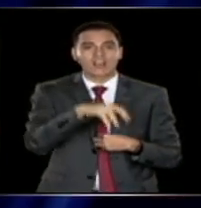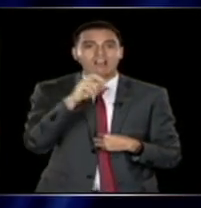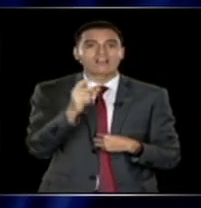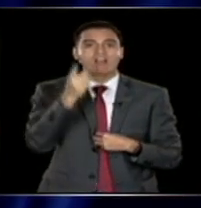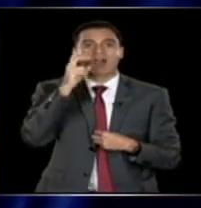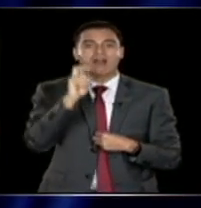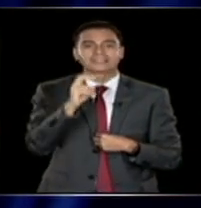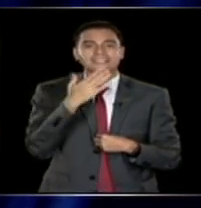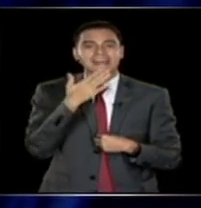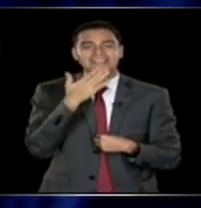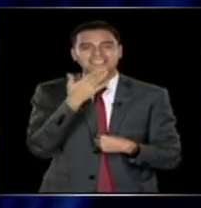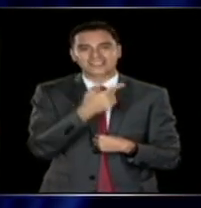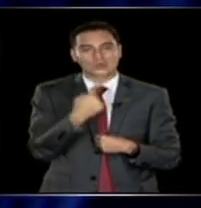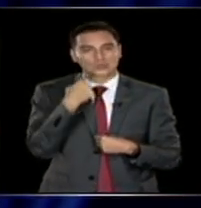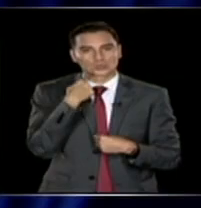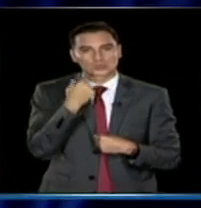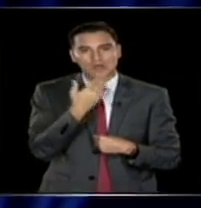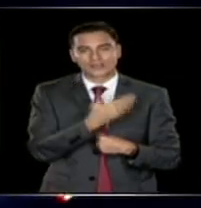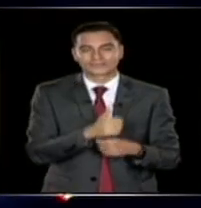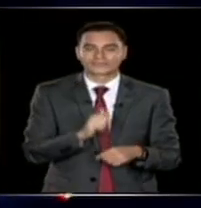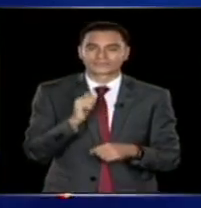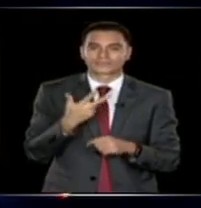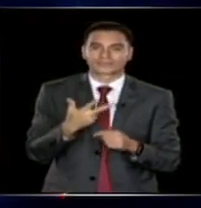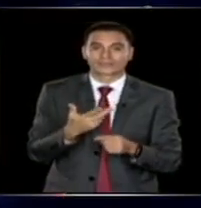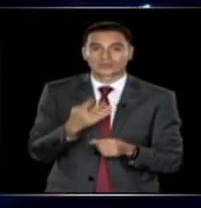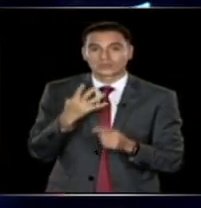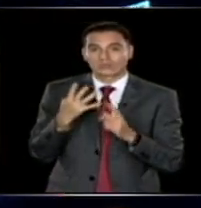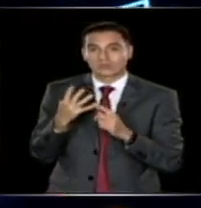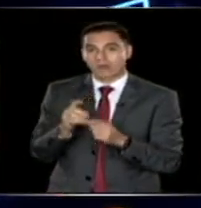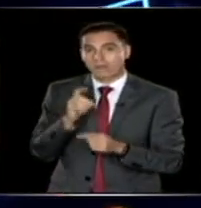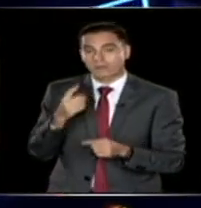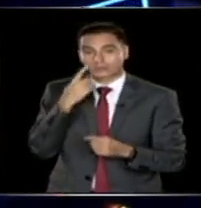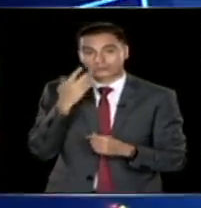القراصنة. مصطفى علي، سؤال الرابع: